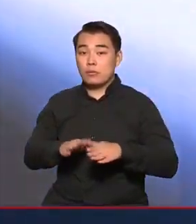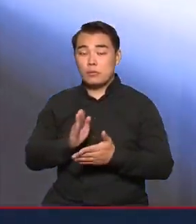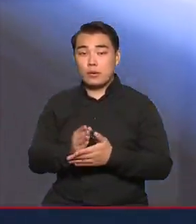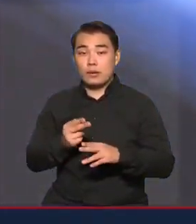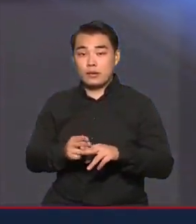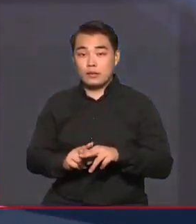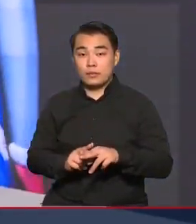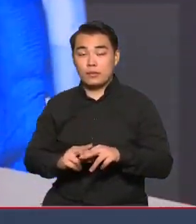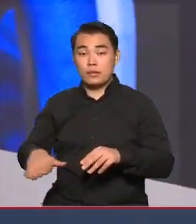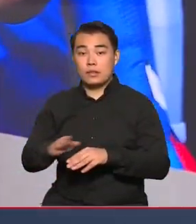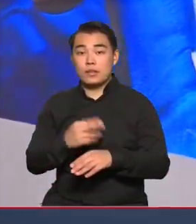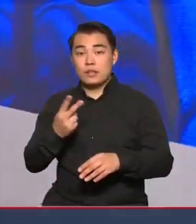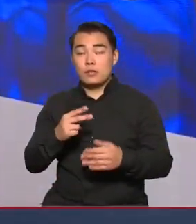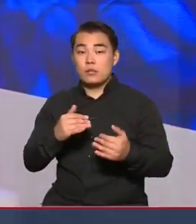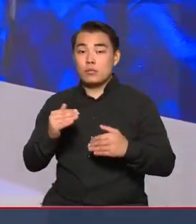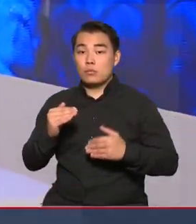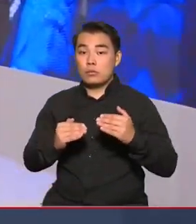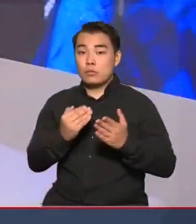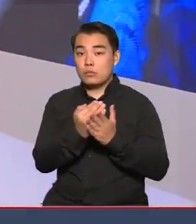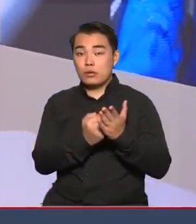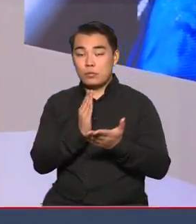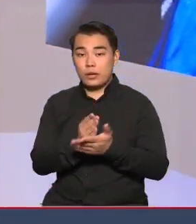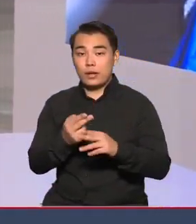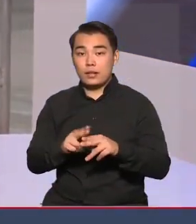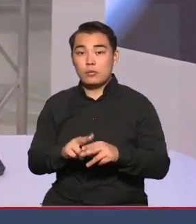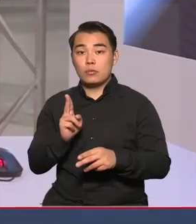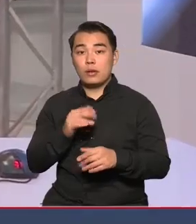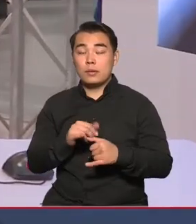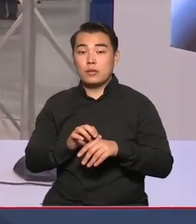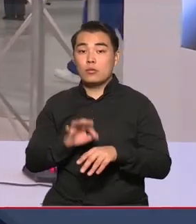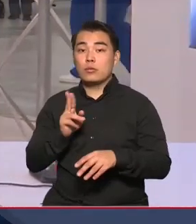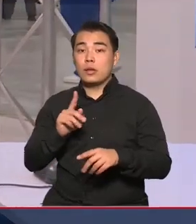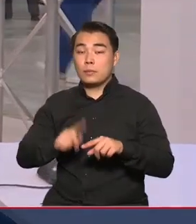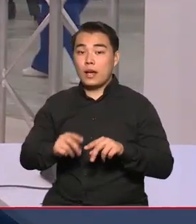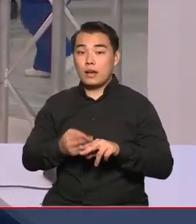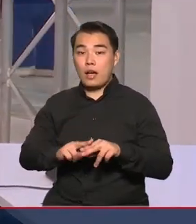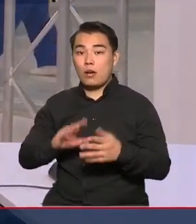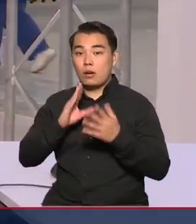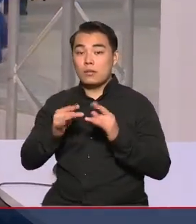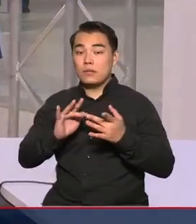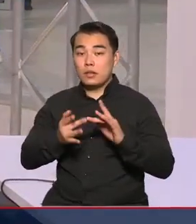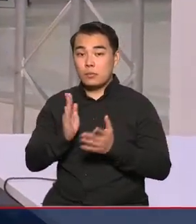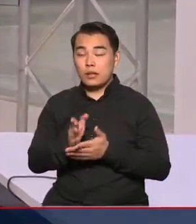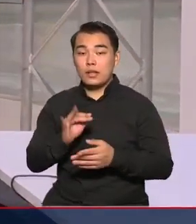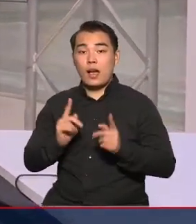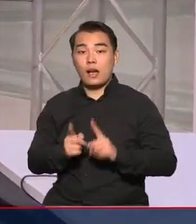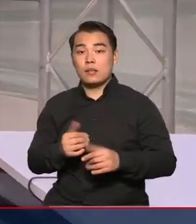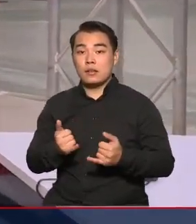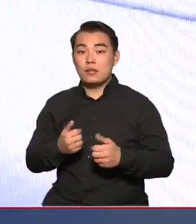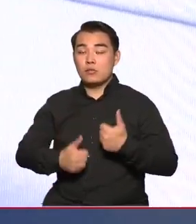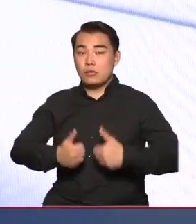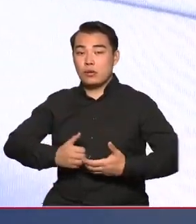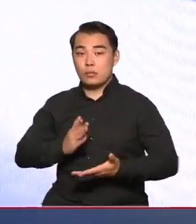жарыстанда сайыс екі кезеңнен тұрады. Жүргізушілер әуелі кімнің жылдам екенін виртуалды әлемде анықтайды, содан соң шынайы жарыс жолына